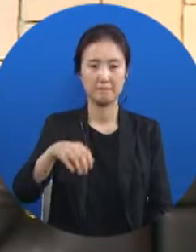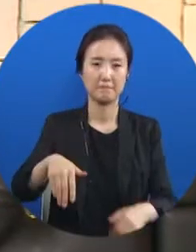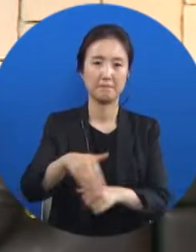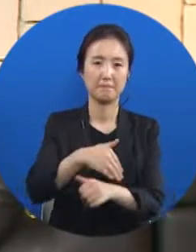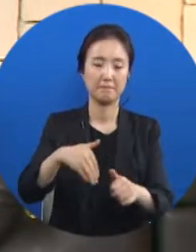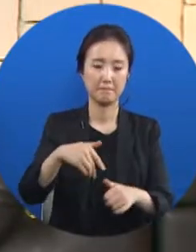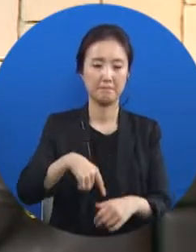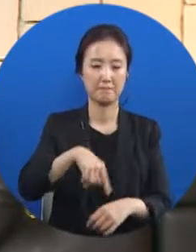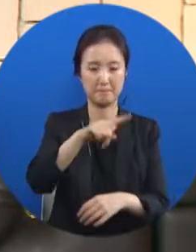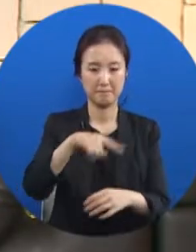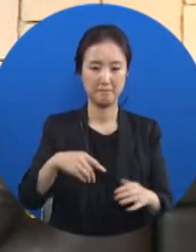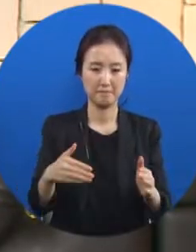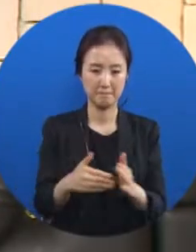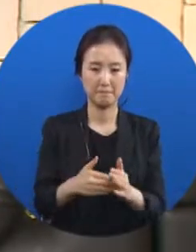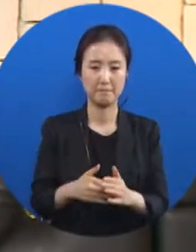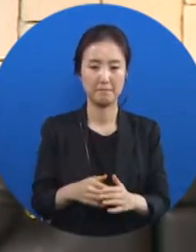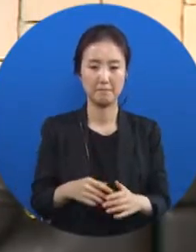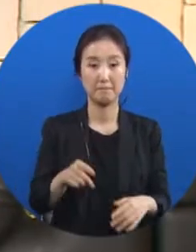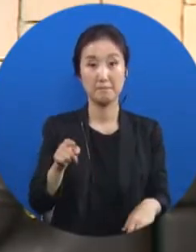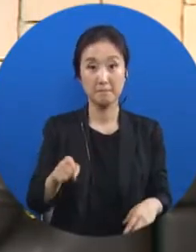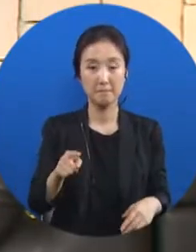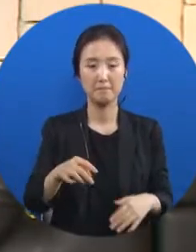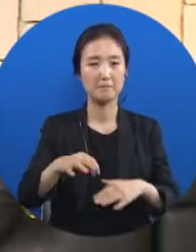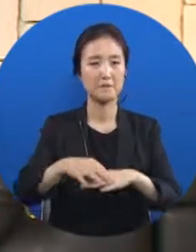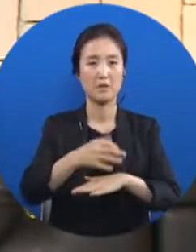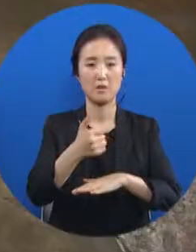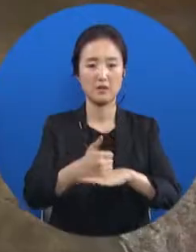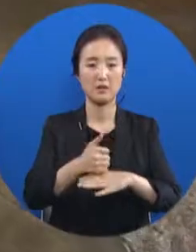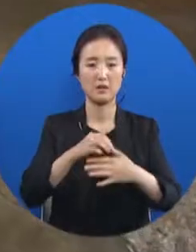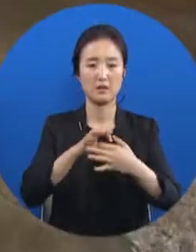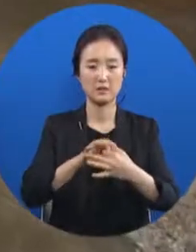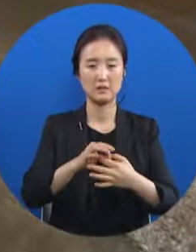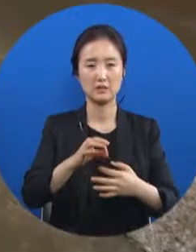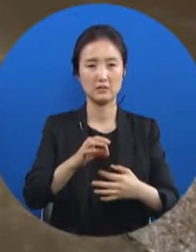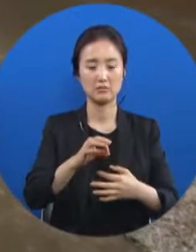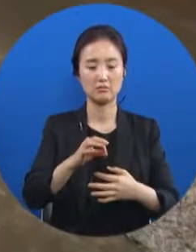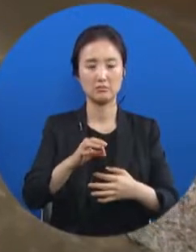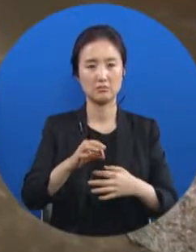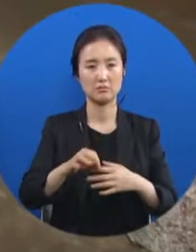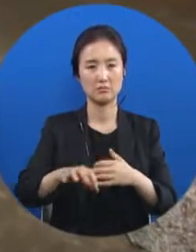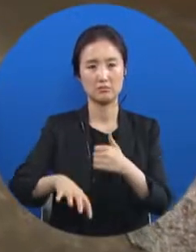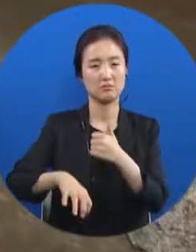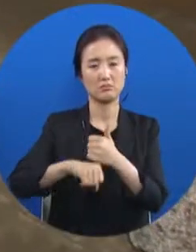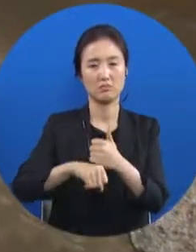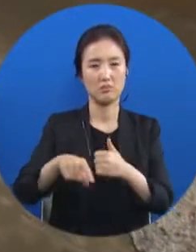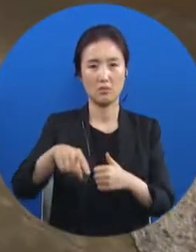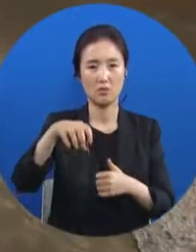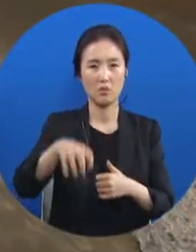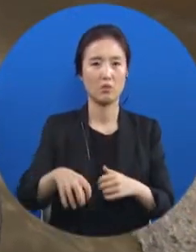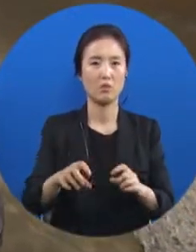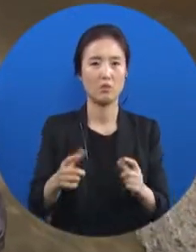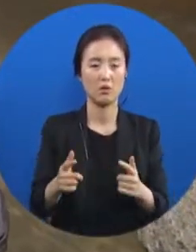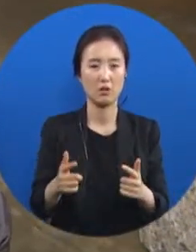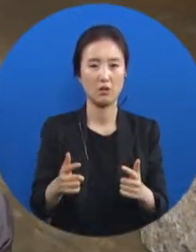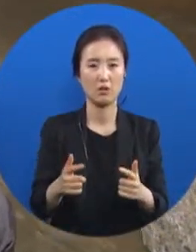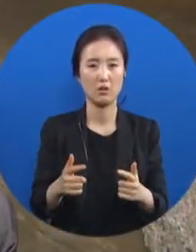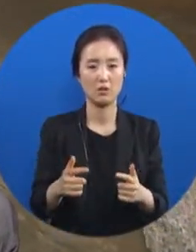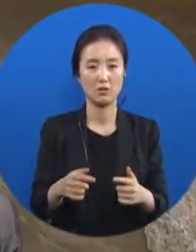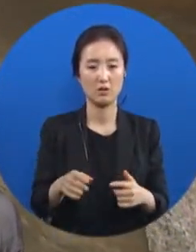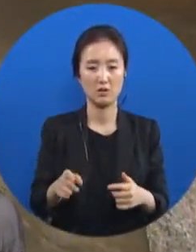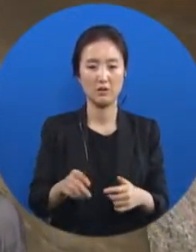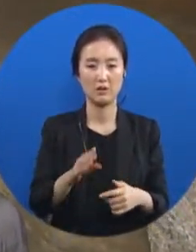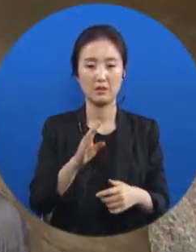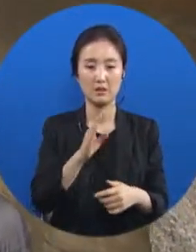또 그 왕의 정부가 아니에요. 예, 왕의 실제 조광지처 묘는